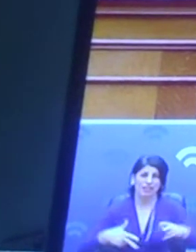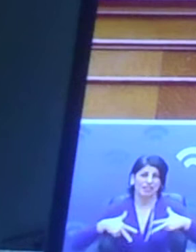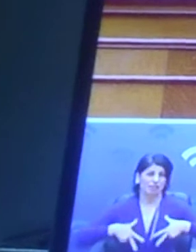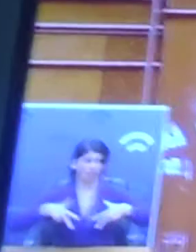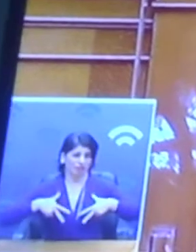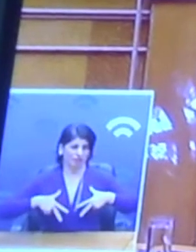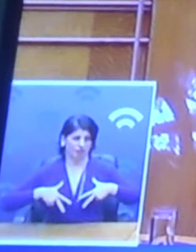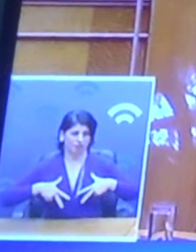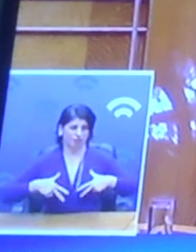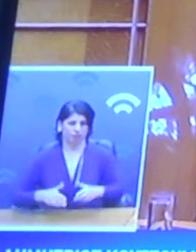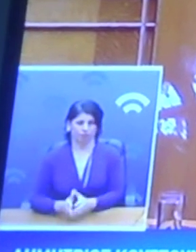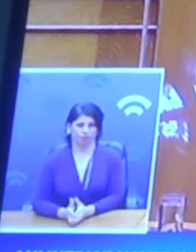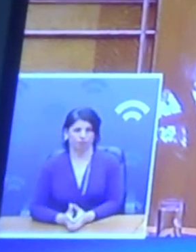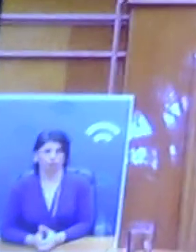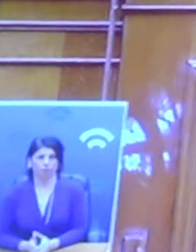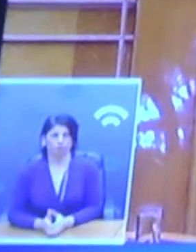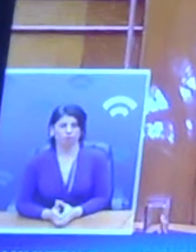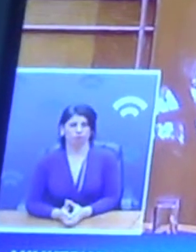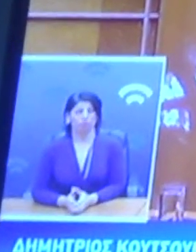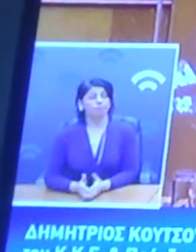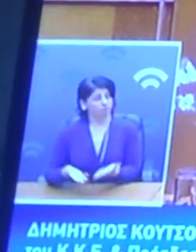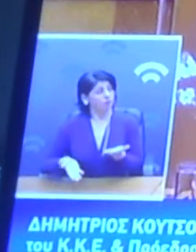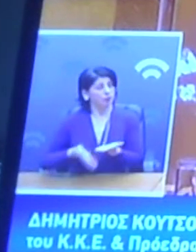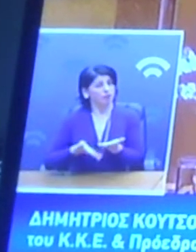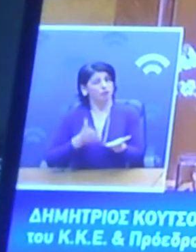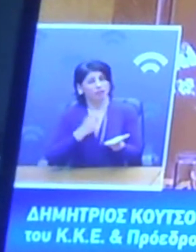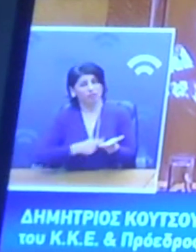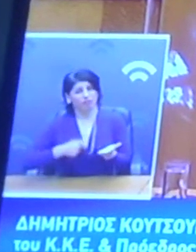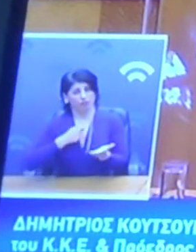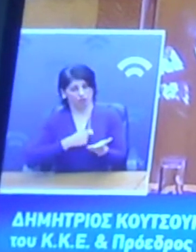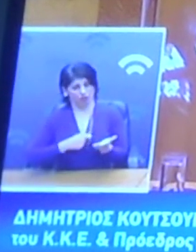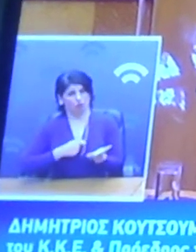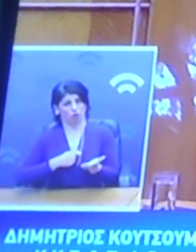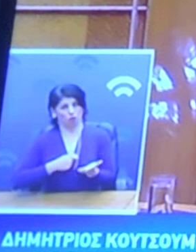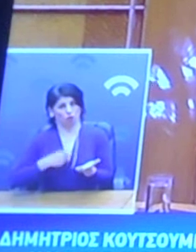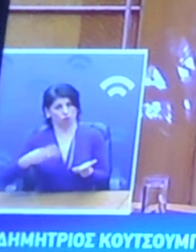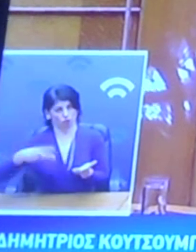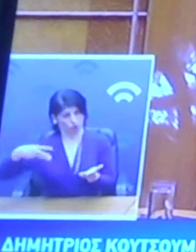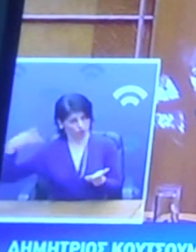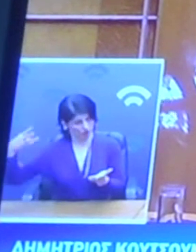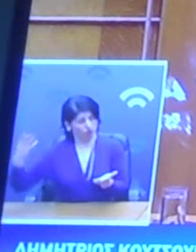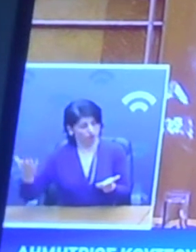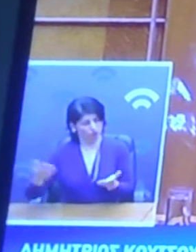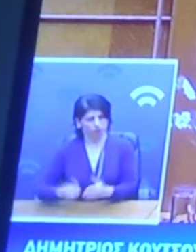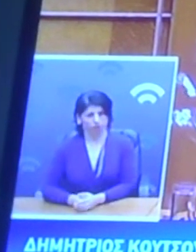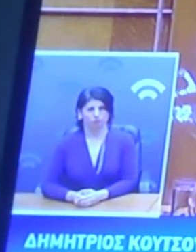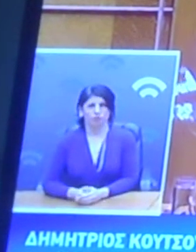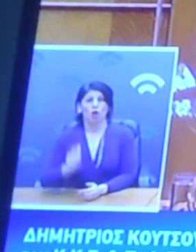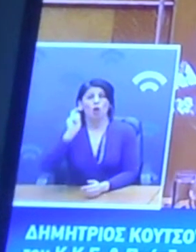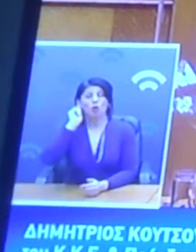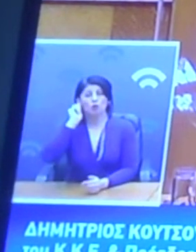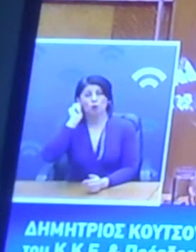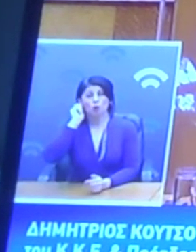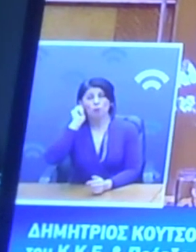με τη συμβολή δυστυχώς και της αξιωματικής αντιπολίτευσης του ΣΥΡΙΖΑ, στο όνομα μάλιστα